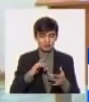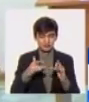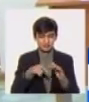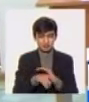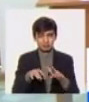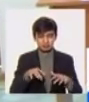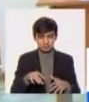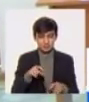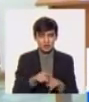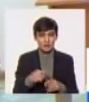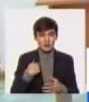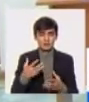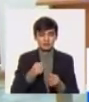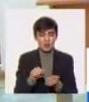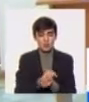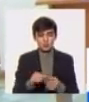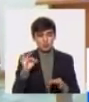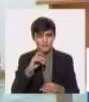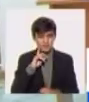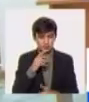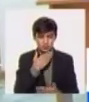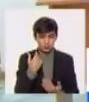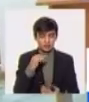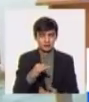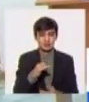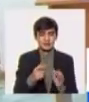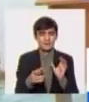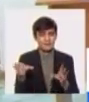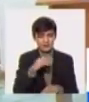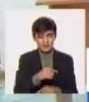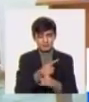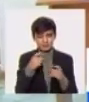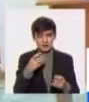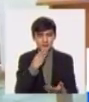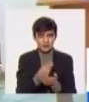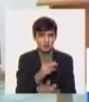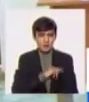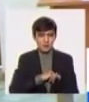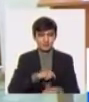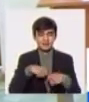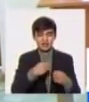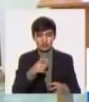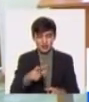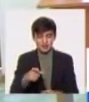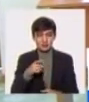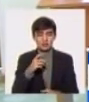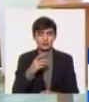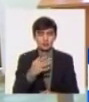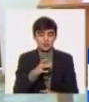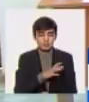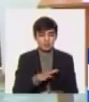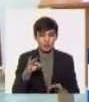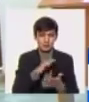прием документов пока не ведем. Услугополучателям всем рекомендуем обратиться к своим работодателям, поскольку